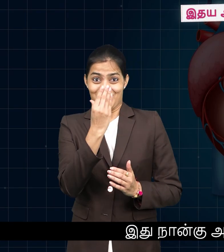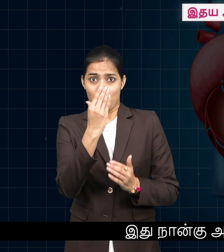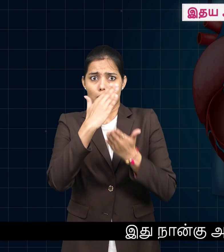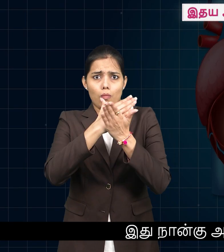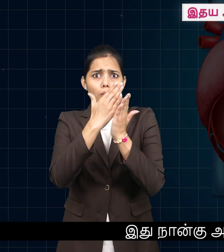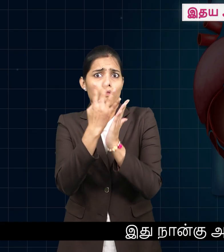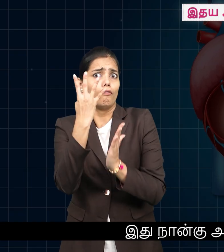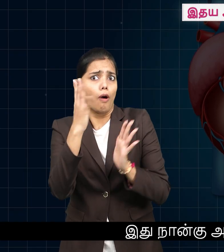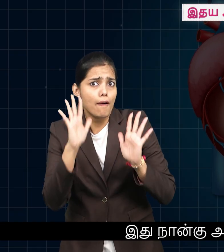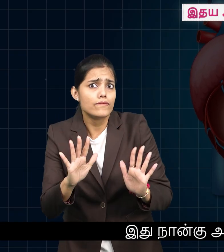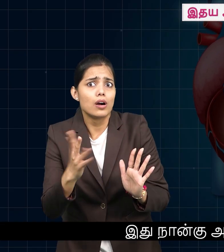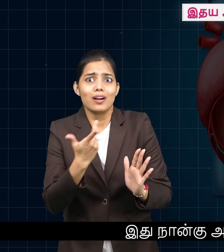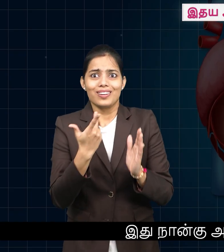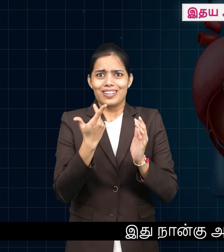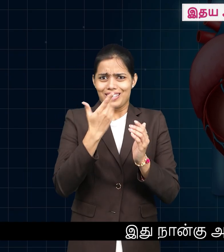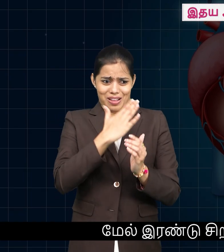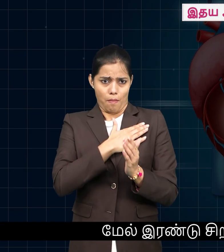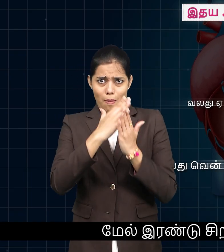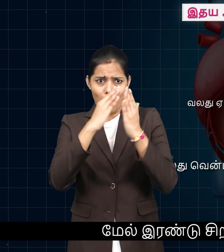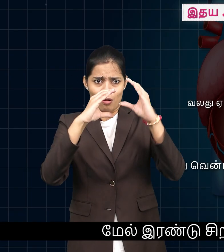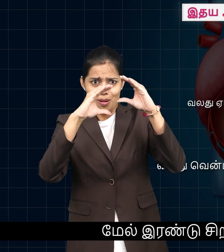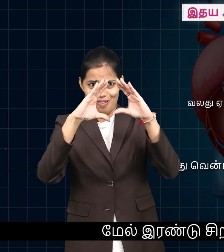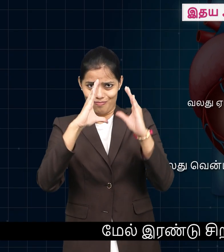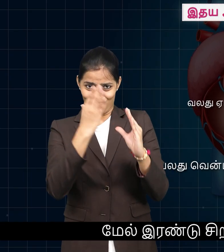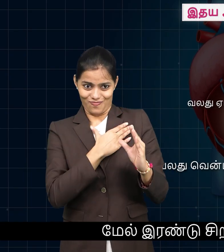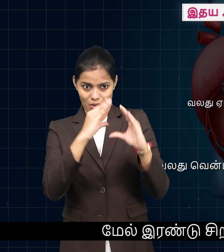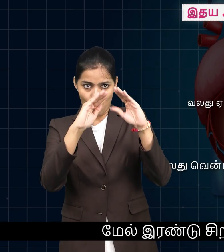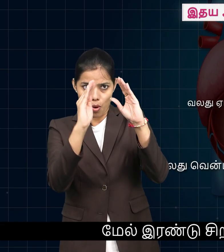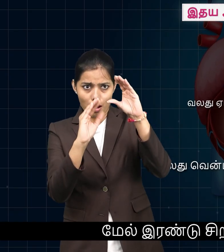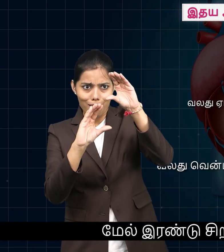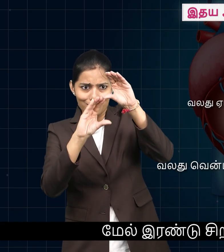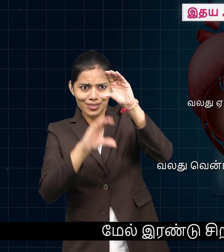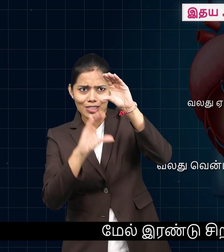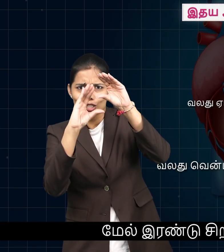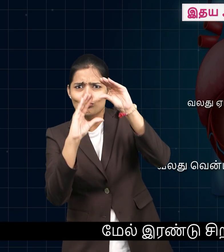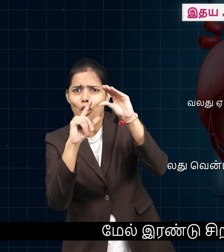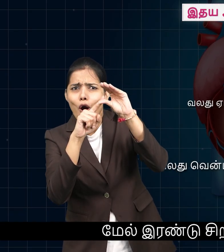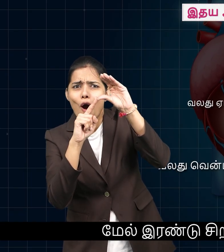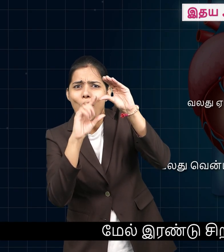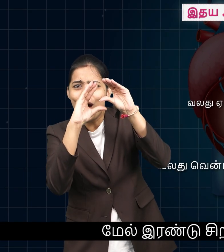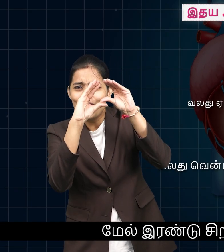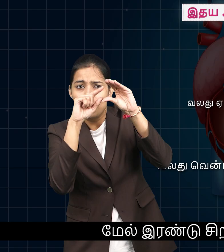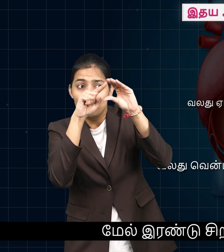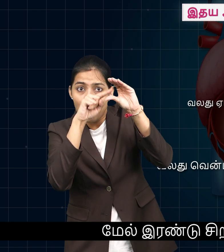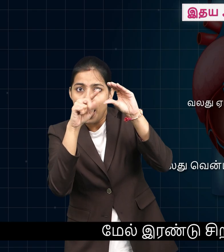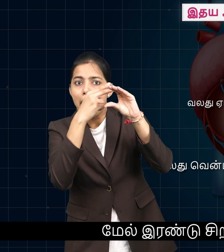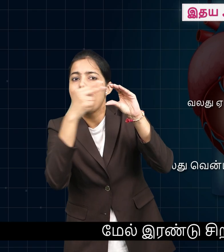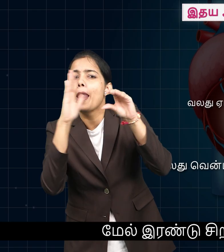இது 4 அறைகளை கொண்டுள்ளது. மேல் 2 சிறிய அறைகள் ஏட்ரியா மற்றும்